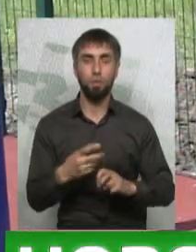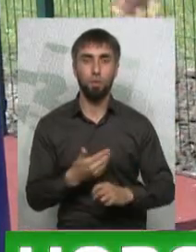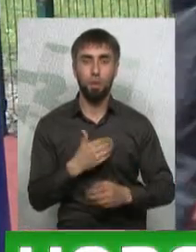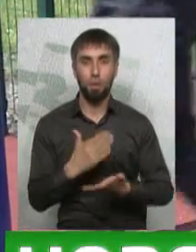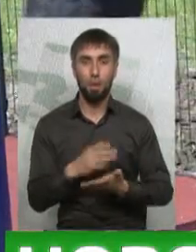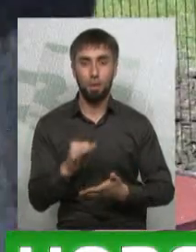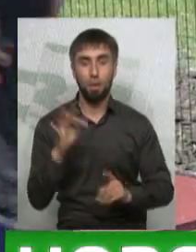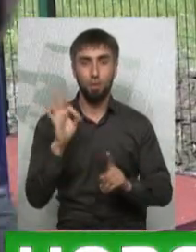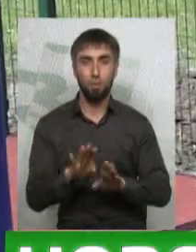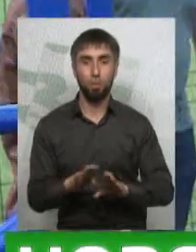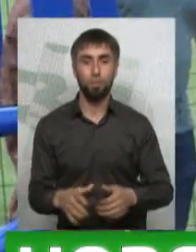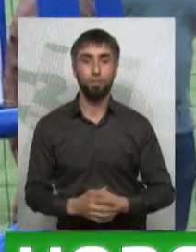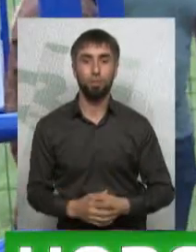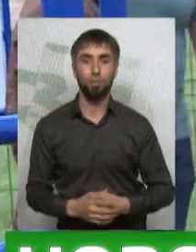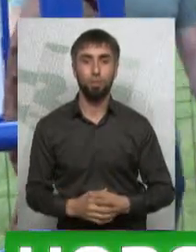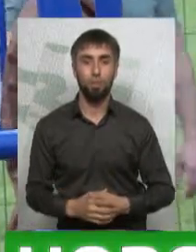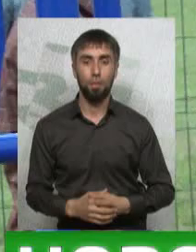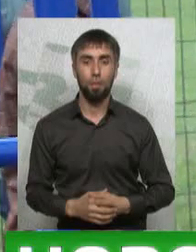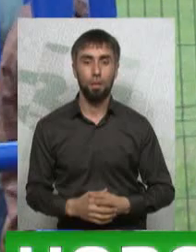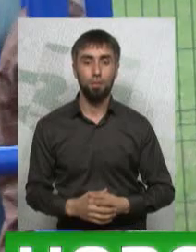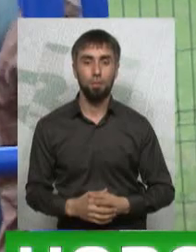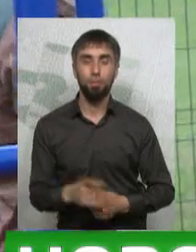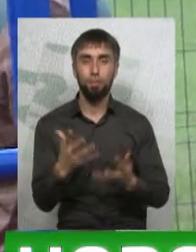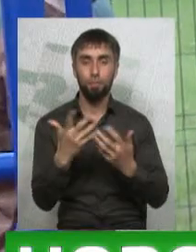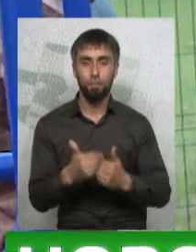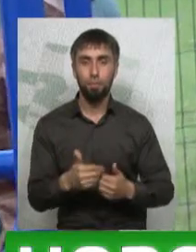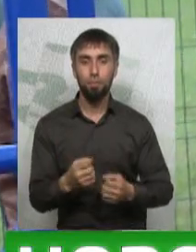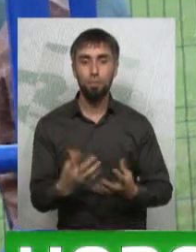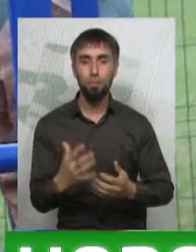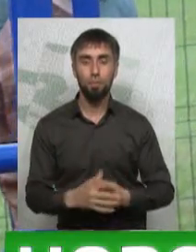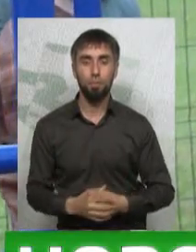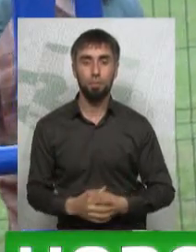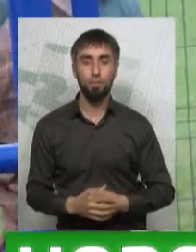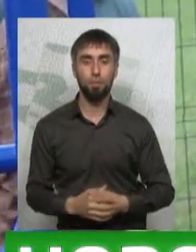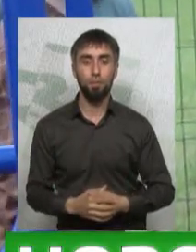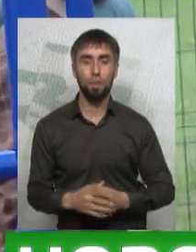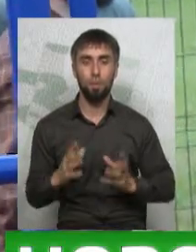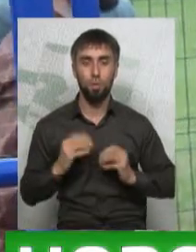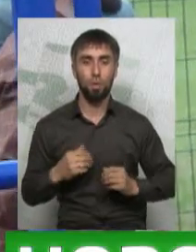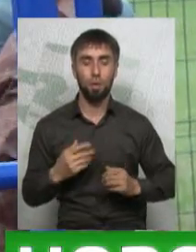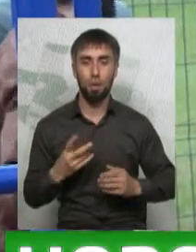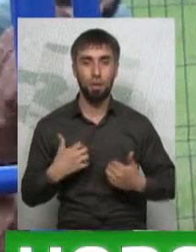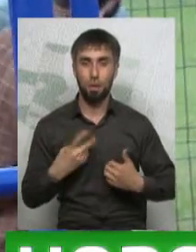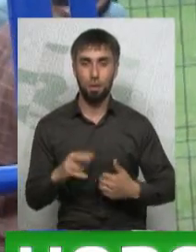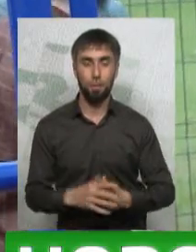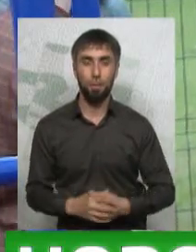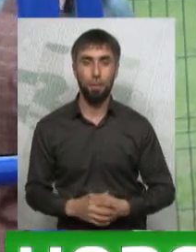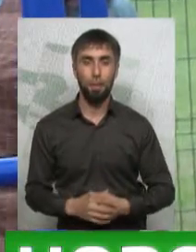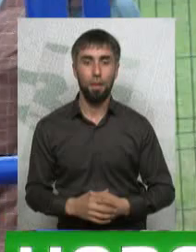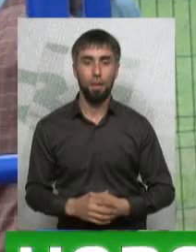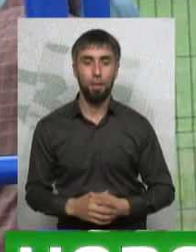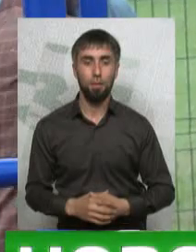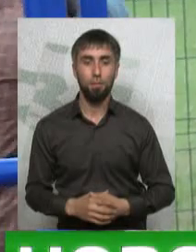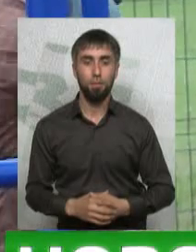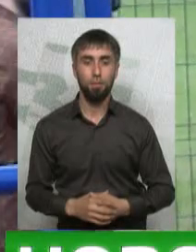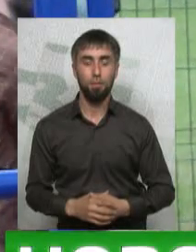желание есть и цель тоже. Пошел, пошел, раз, выпрями руки, не торопитесь, спокойно, чисто старайтесь делать. Тяни,